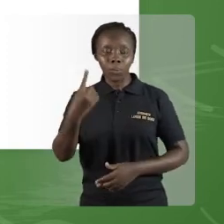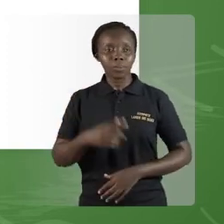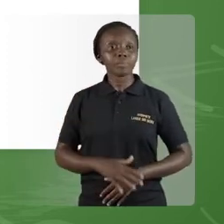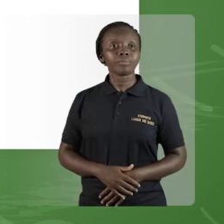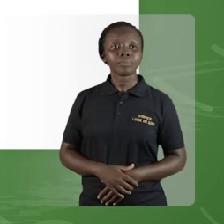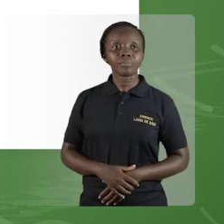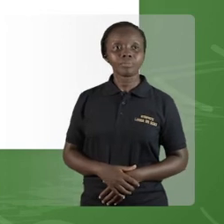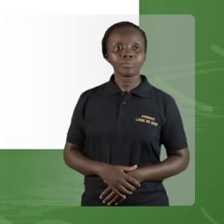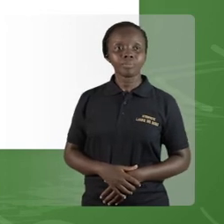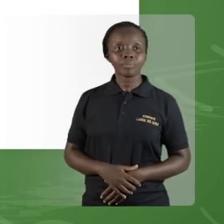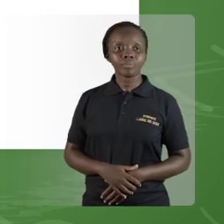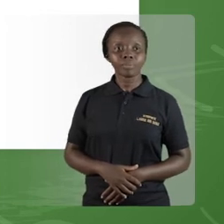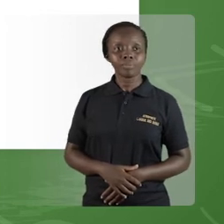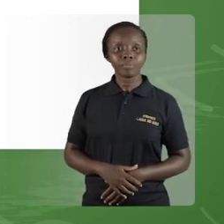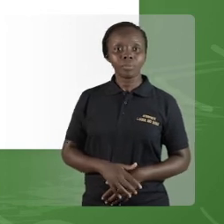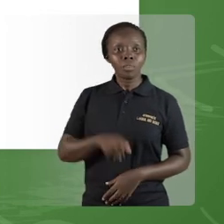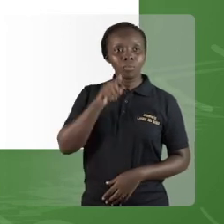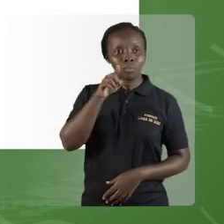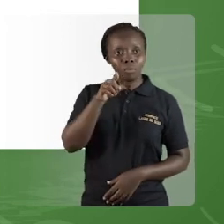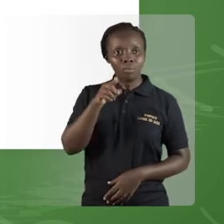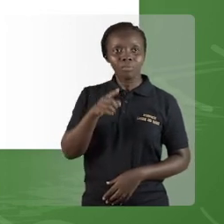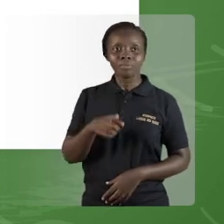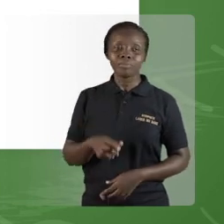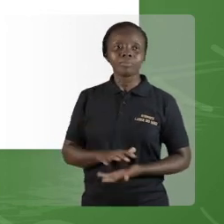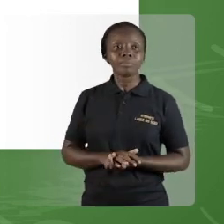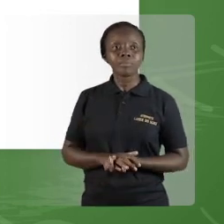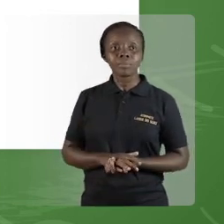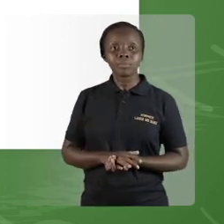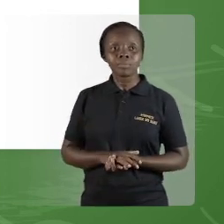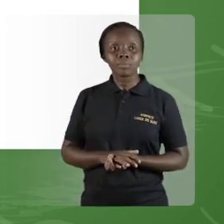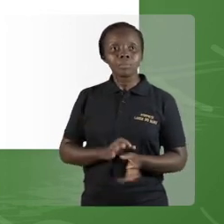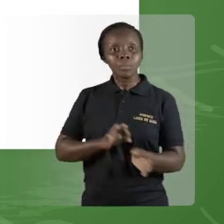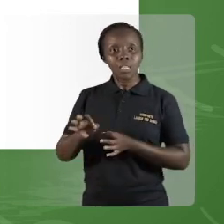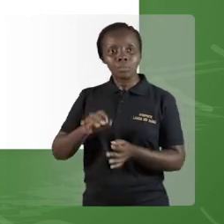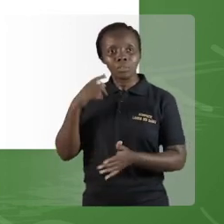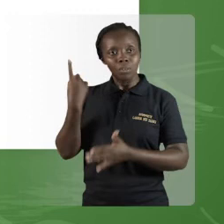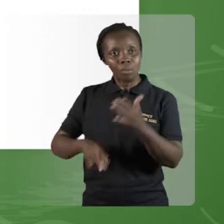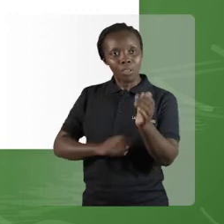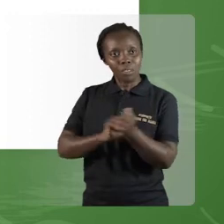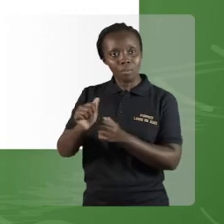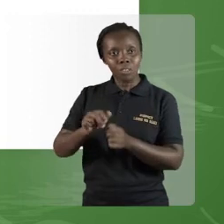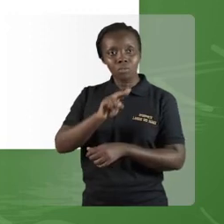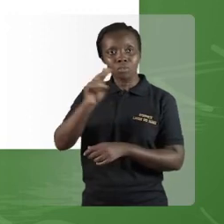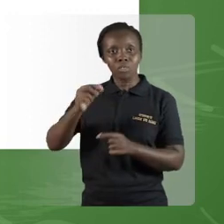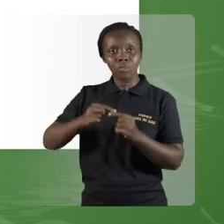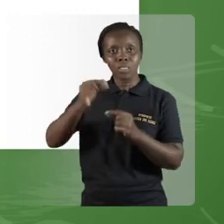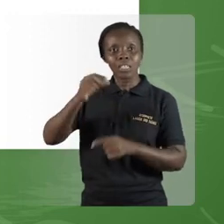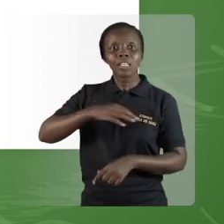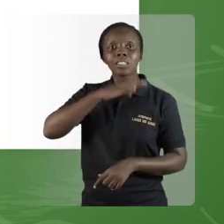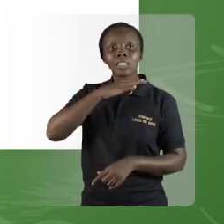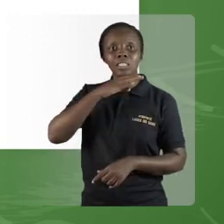Précise ce qui se passe au niveau de la tige dans chacun des cas